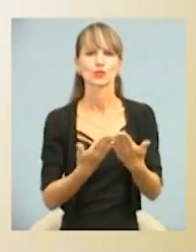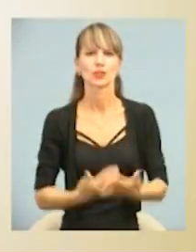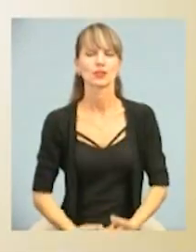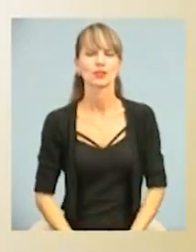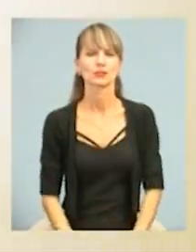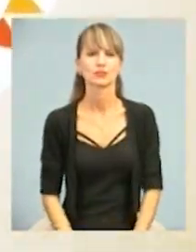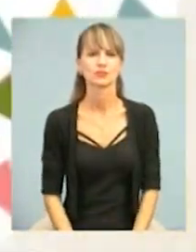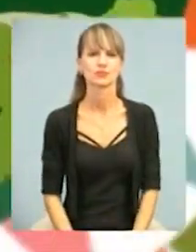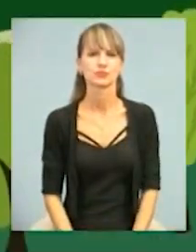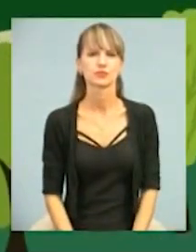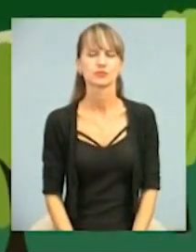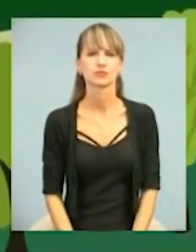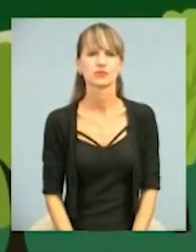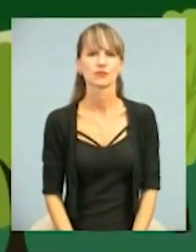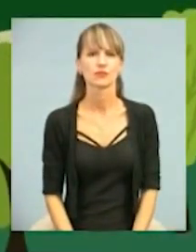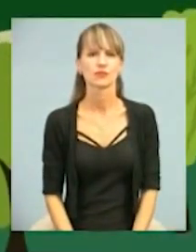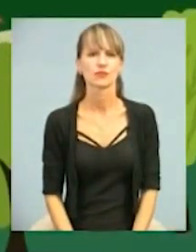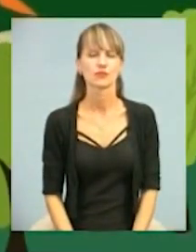сюжеті.